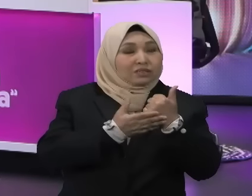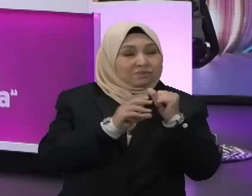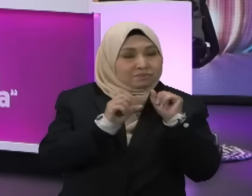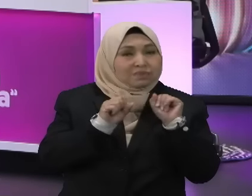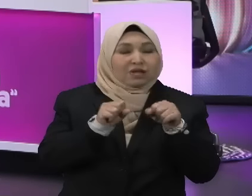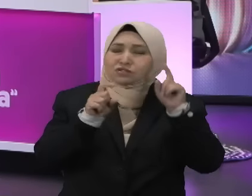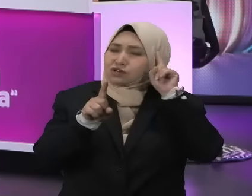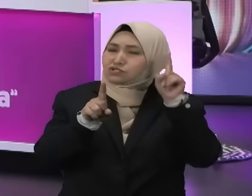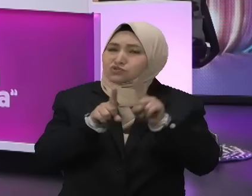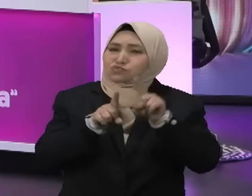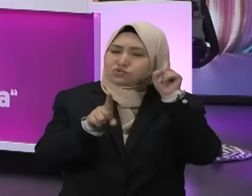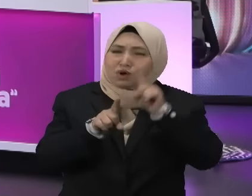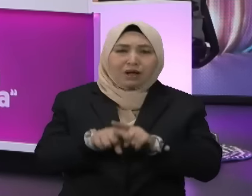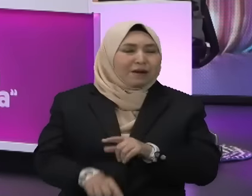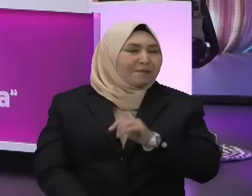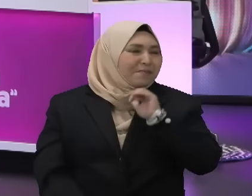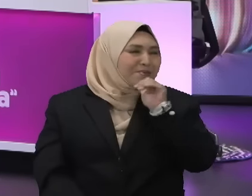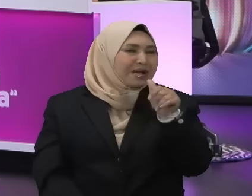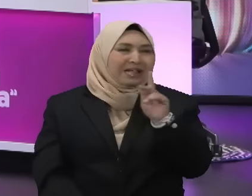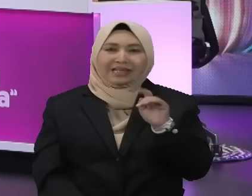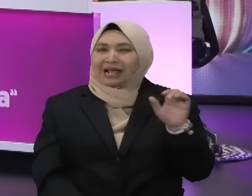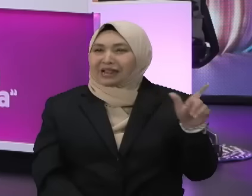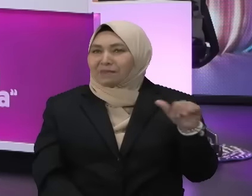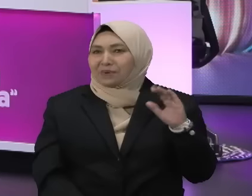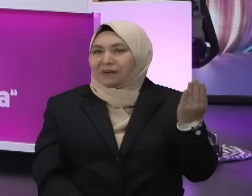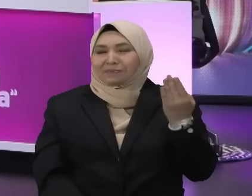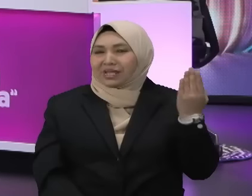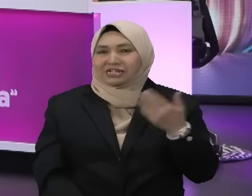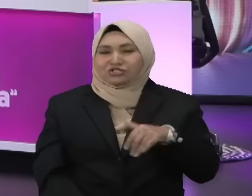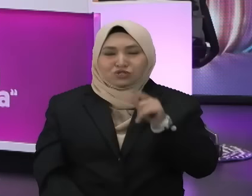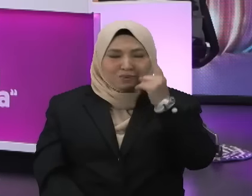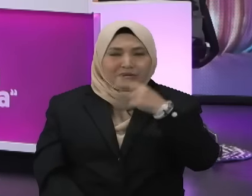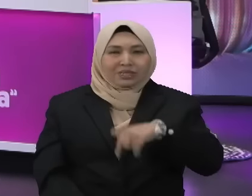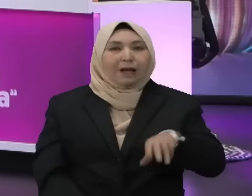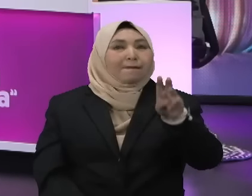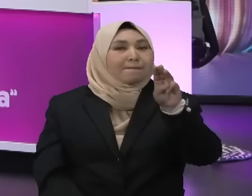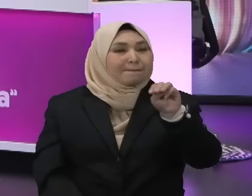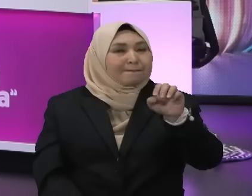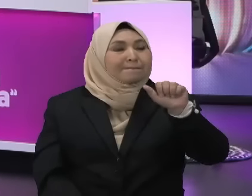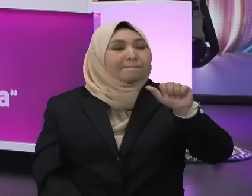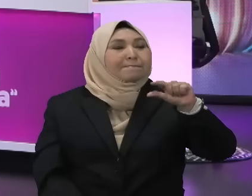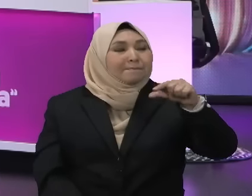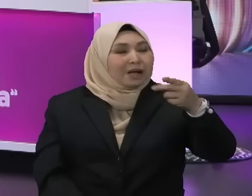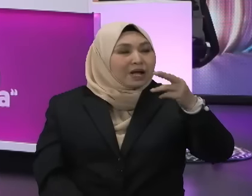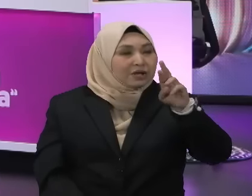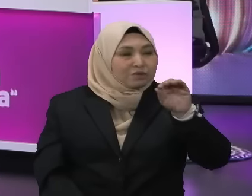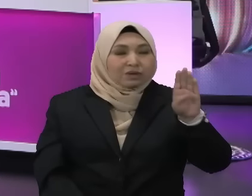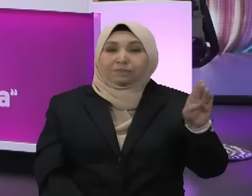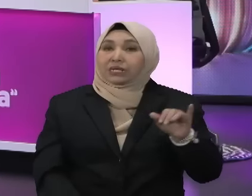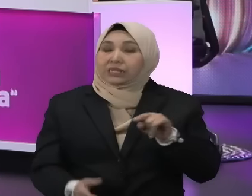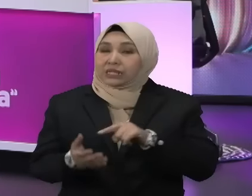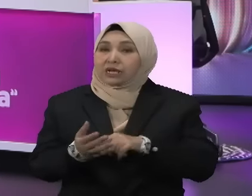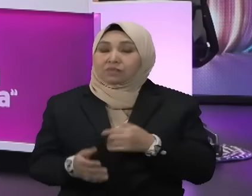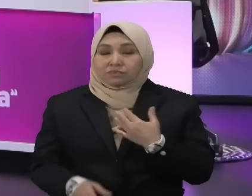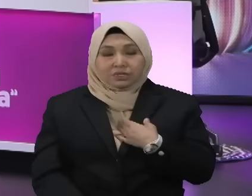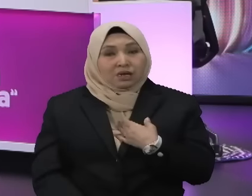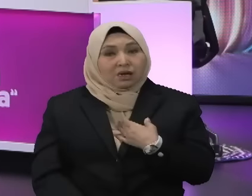setuju sangat. Bukan kalian-kalian dia pernah apa ni menuntut di Maghribi. Maghribi. Satu perkara tentang Maghribi ni, boleh